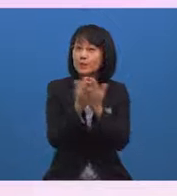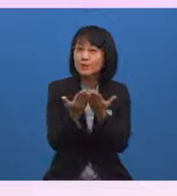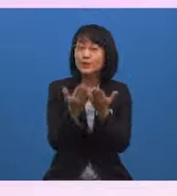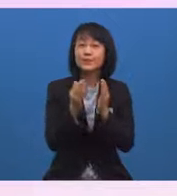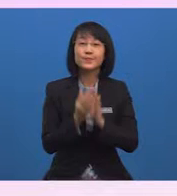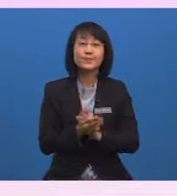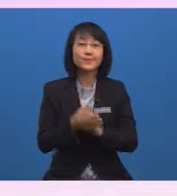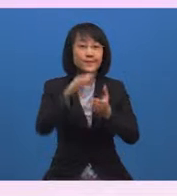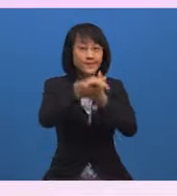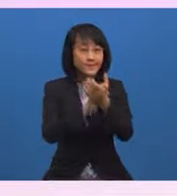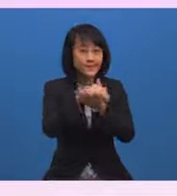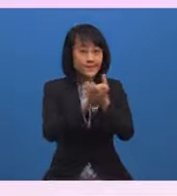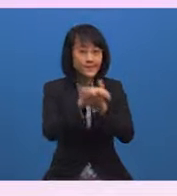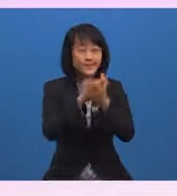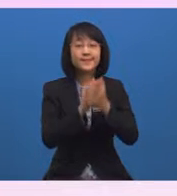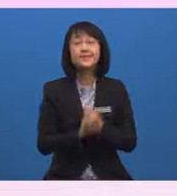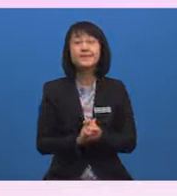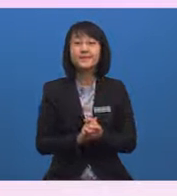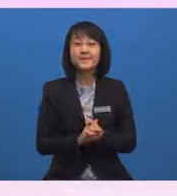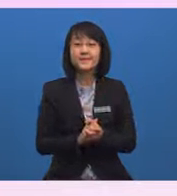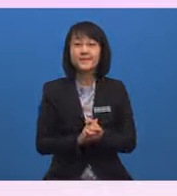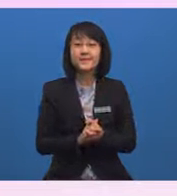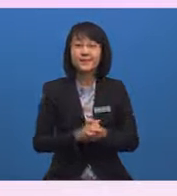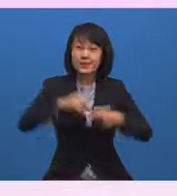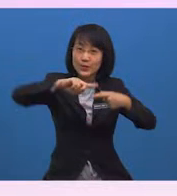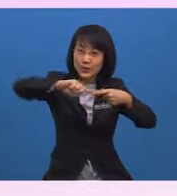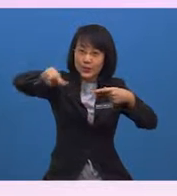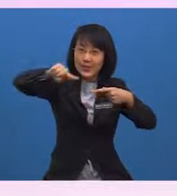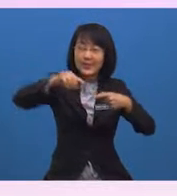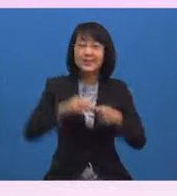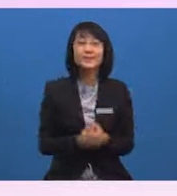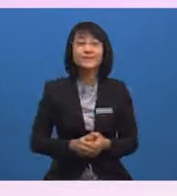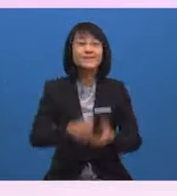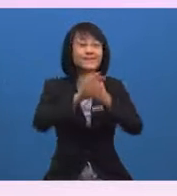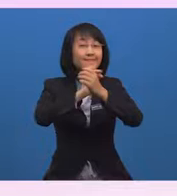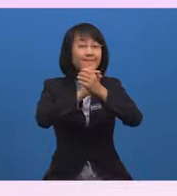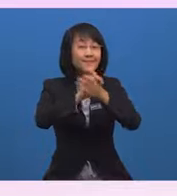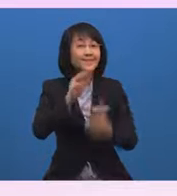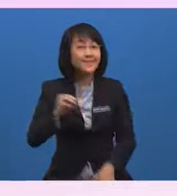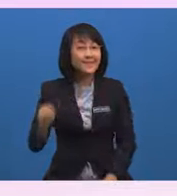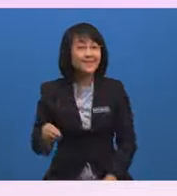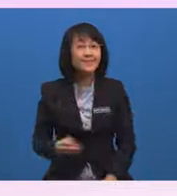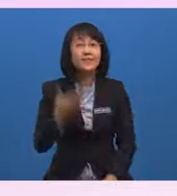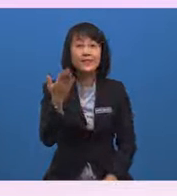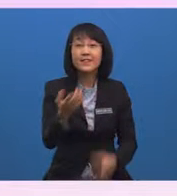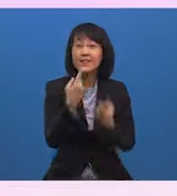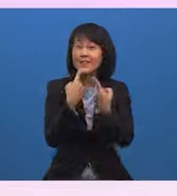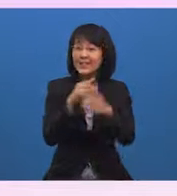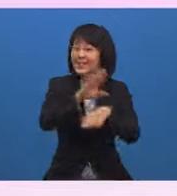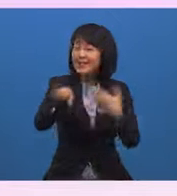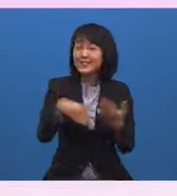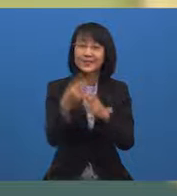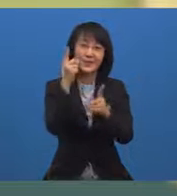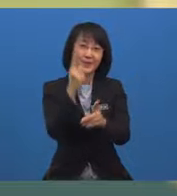Ketiga, sabun. Keempat, guli. Tahniah murid-murid, anda menjawab dengan semua